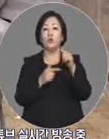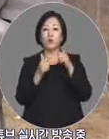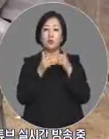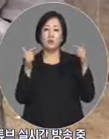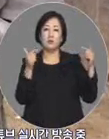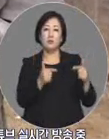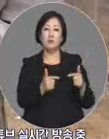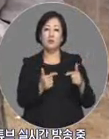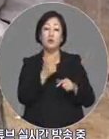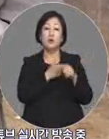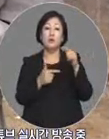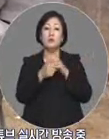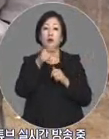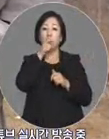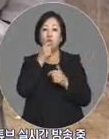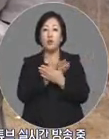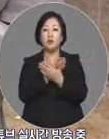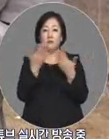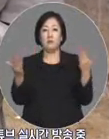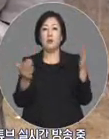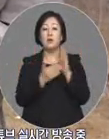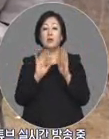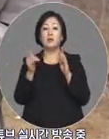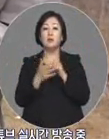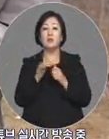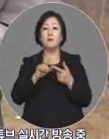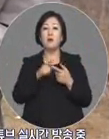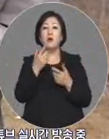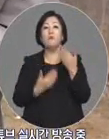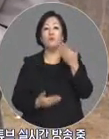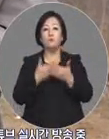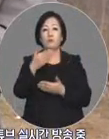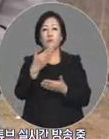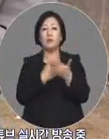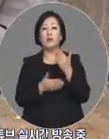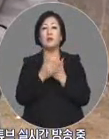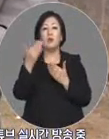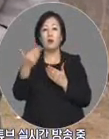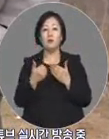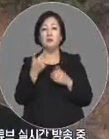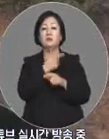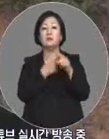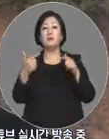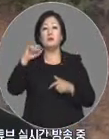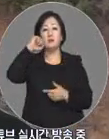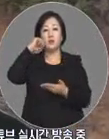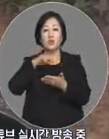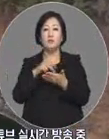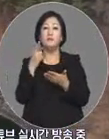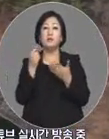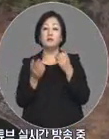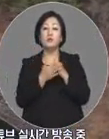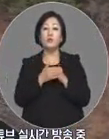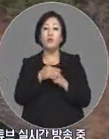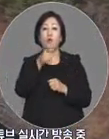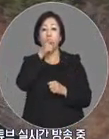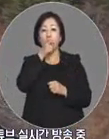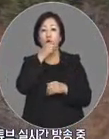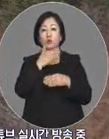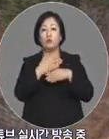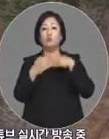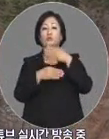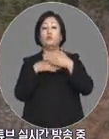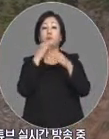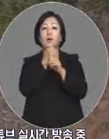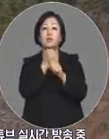하지만 방향이 낼 만큼 하천수 의 상승과 물 공급 문제 해결도 관건으로 돌았습니다 수문이 설치되면 탭 알아